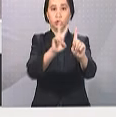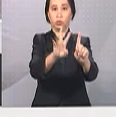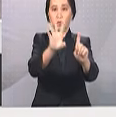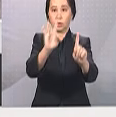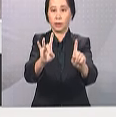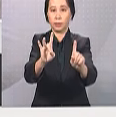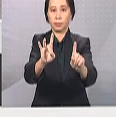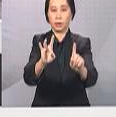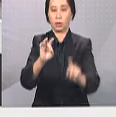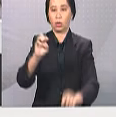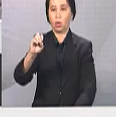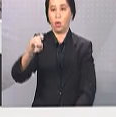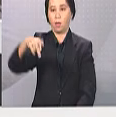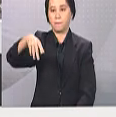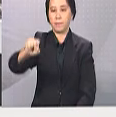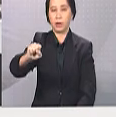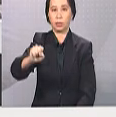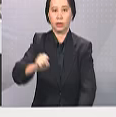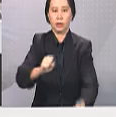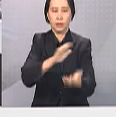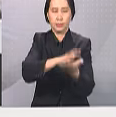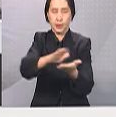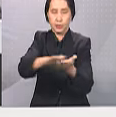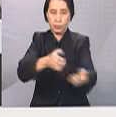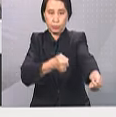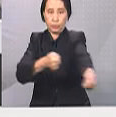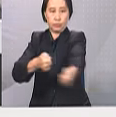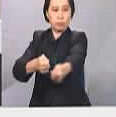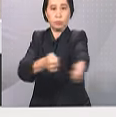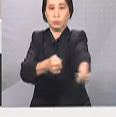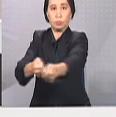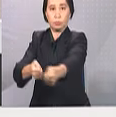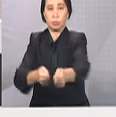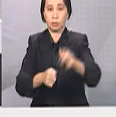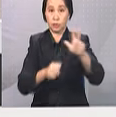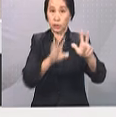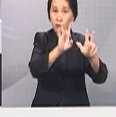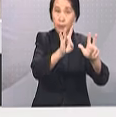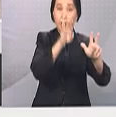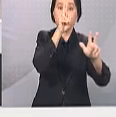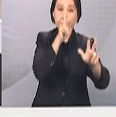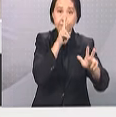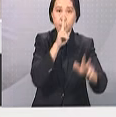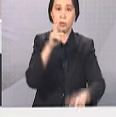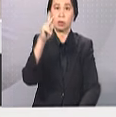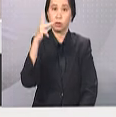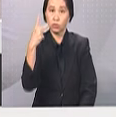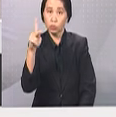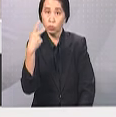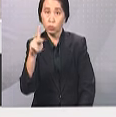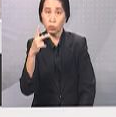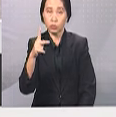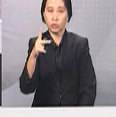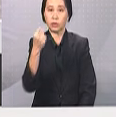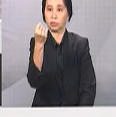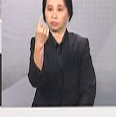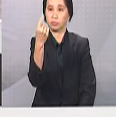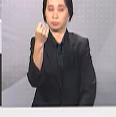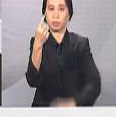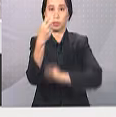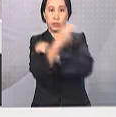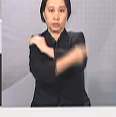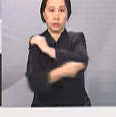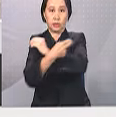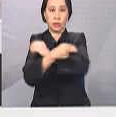128 operasi sanitasi yang meliputi 38 zon merah dan kuning di 11 negeri